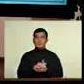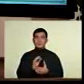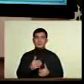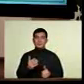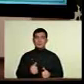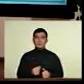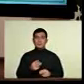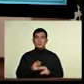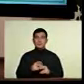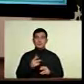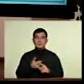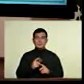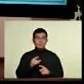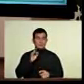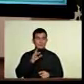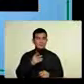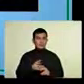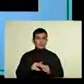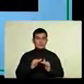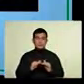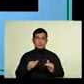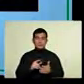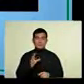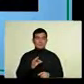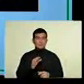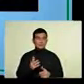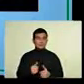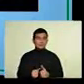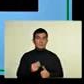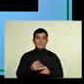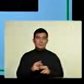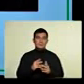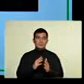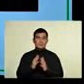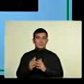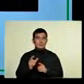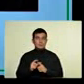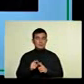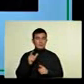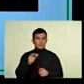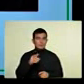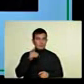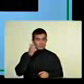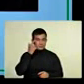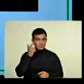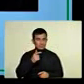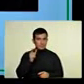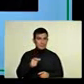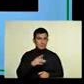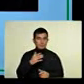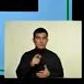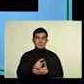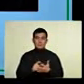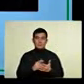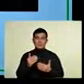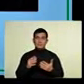творчеством талантливейшего детского поэта, переводчика Самуила Яковлевича Маршака. Вспомним стихи его,